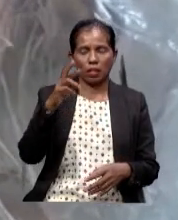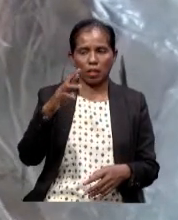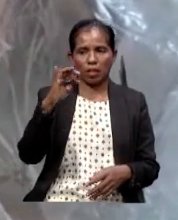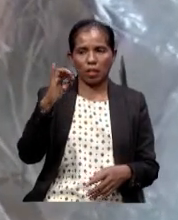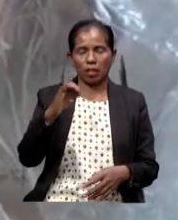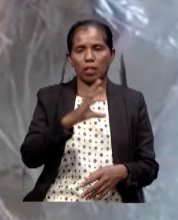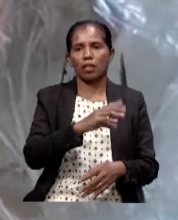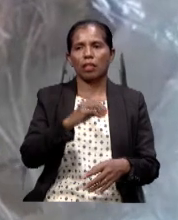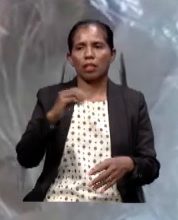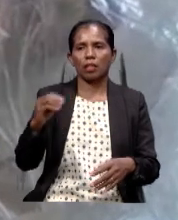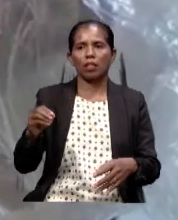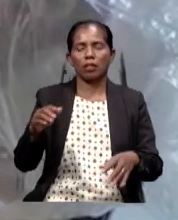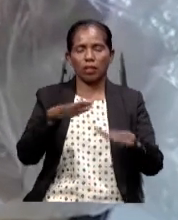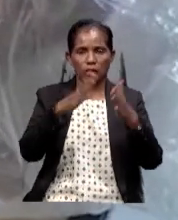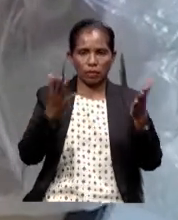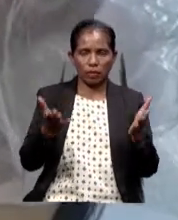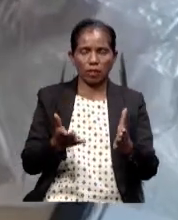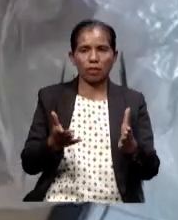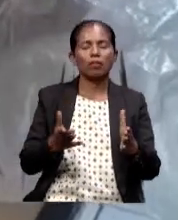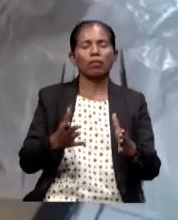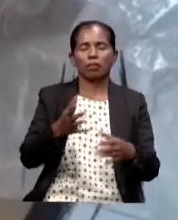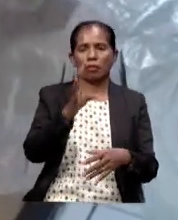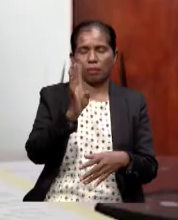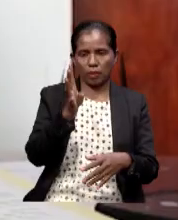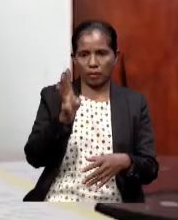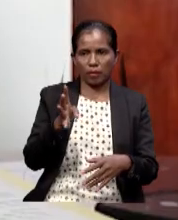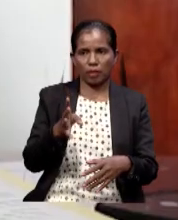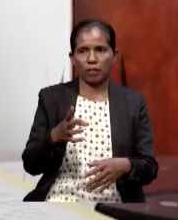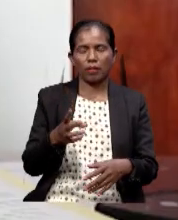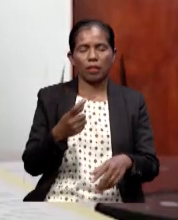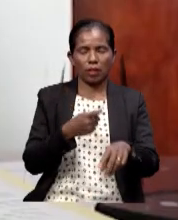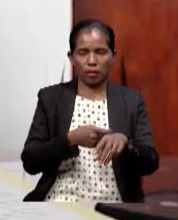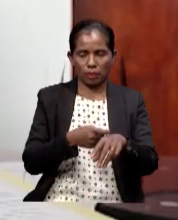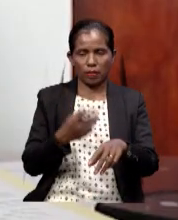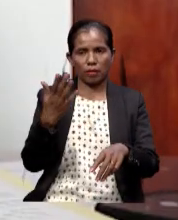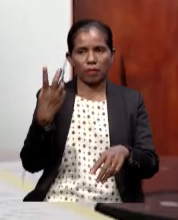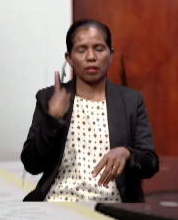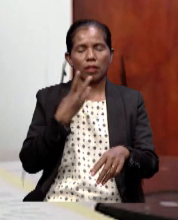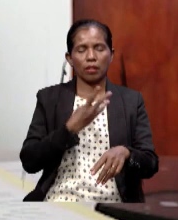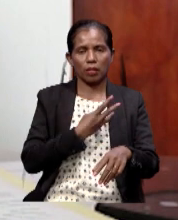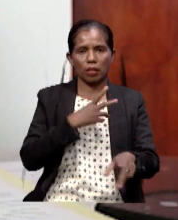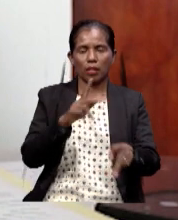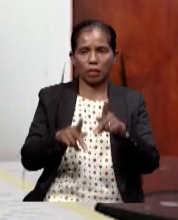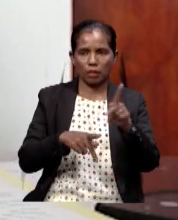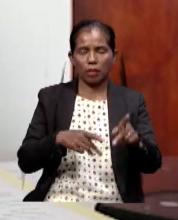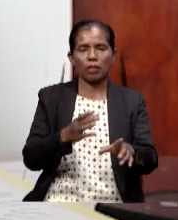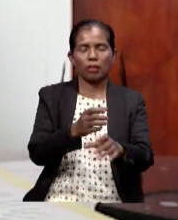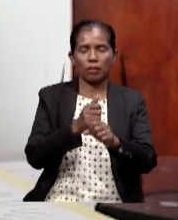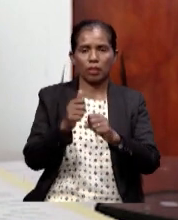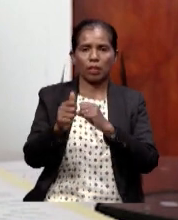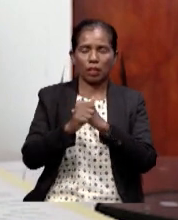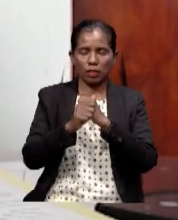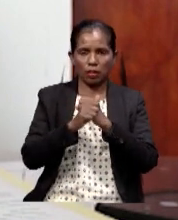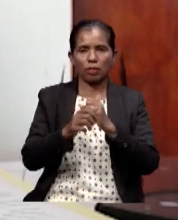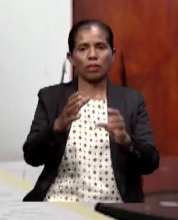iya falong hat nulu ebe ita sira momentu ne keres ita nia azenti ne huda sang huli